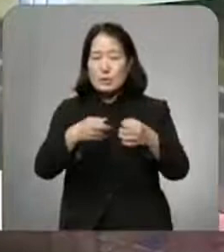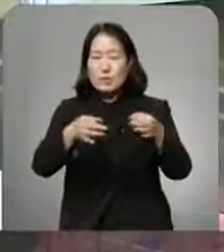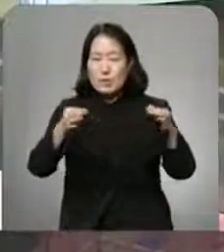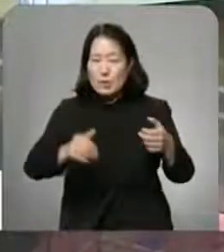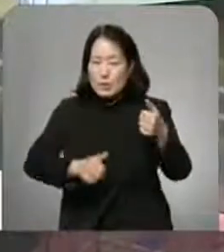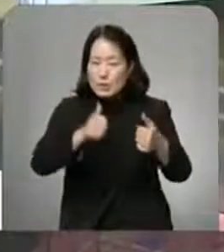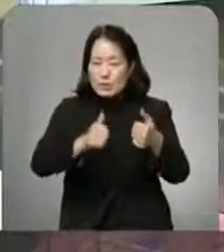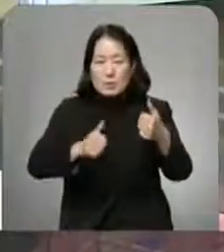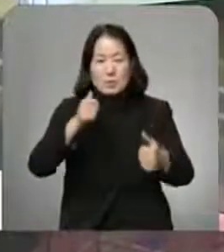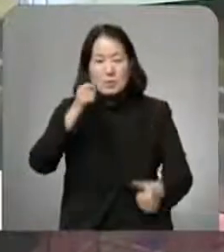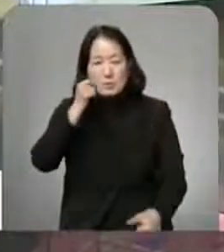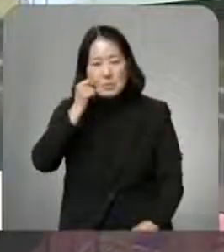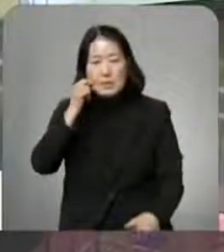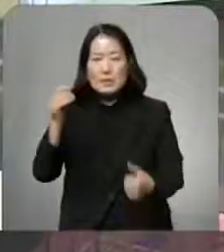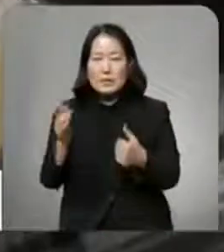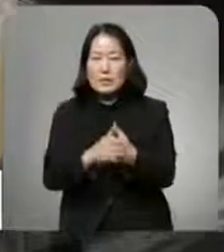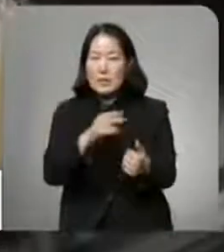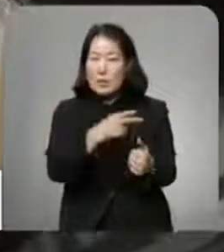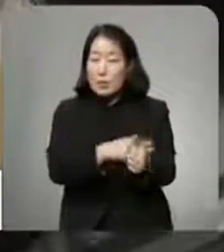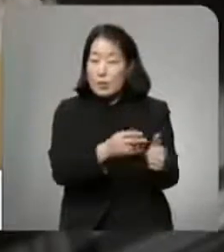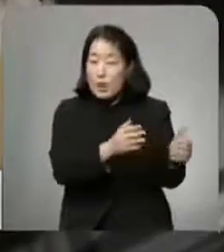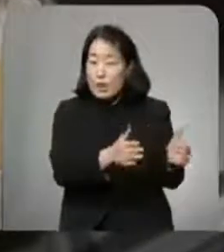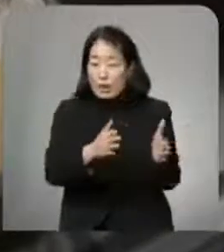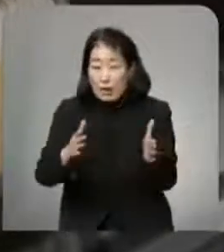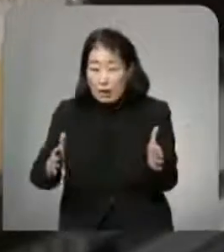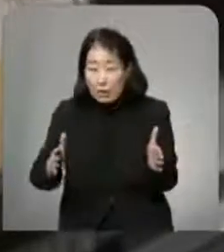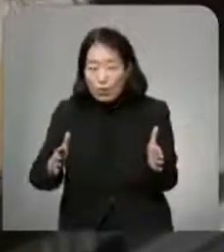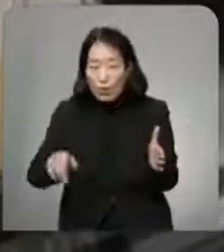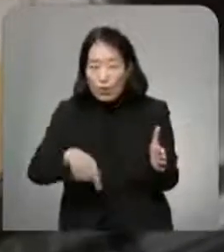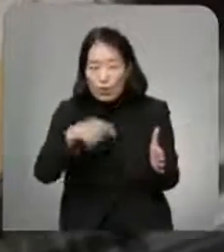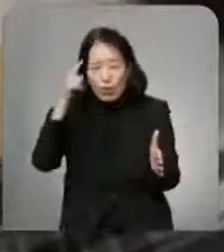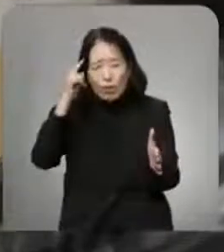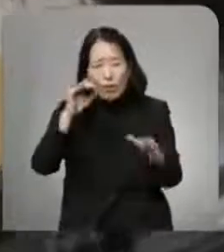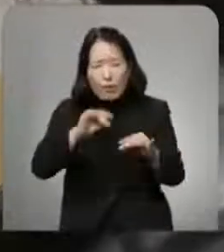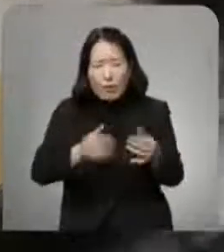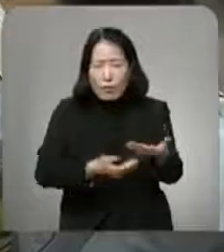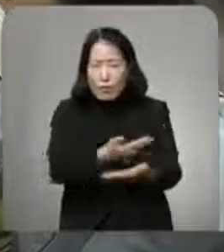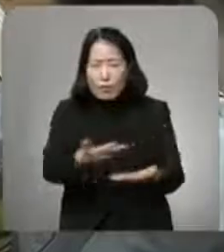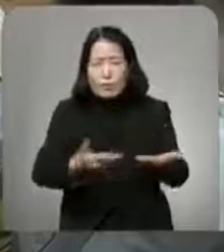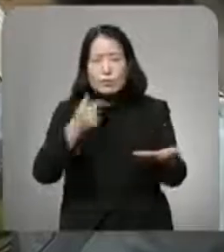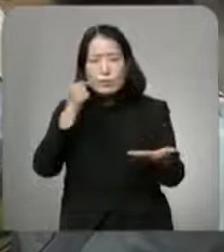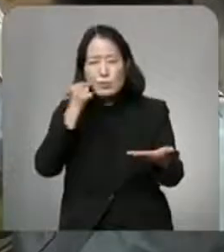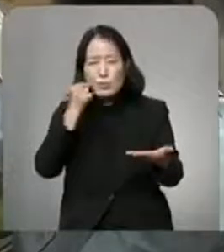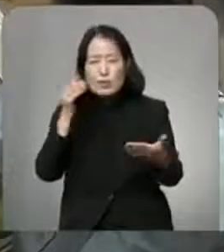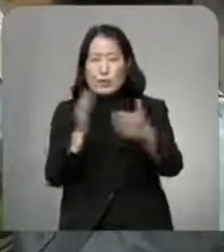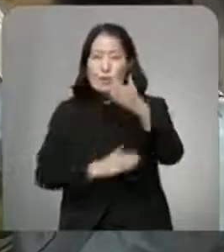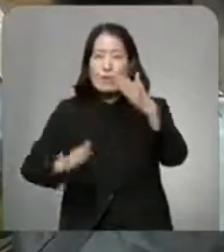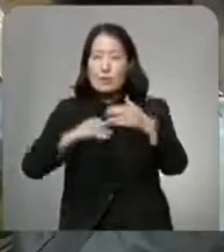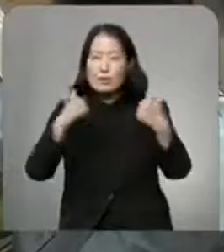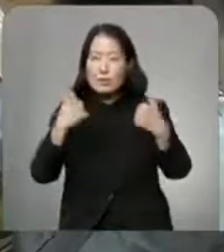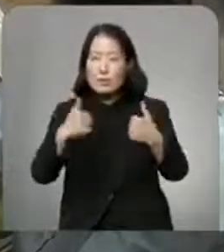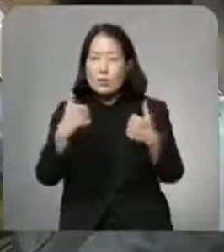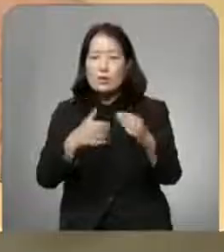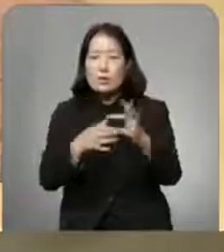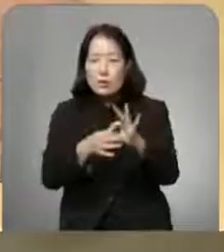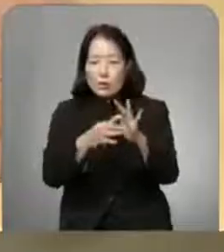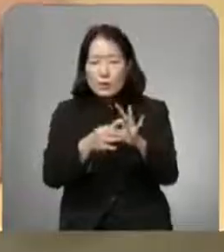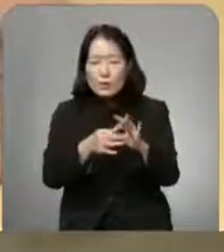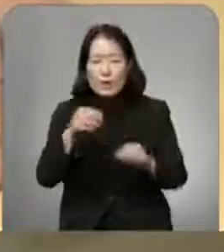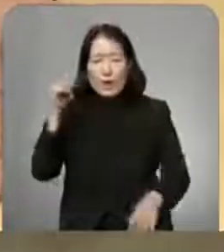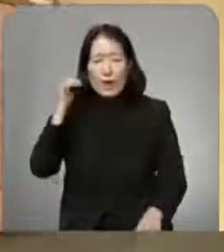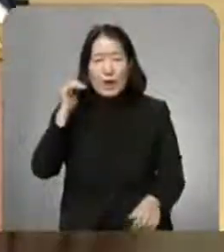동안 시험을 치르지 않아 교사들 사이에 공감대 형성이 부족한 것 같다며 공청회 등을 통해 설득을